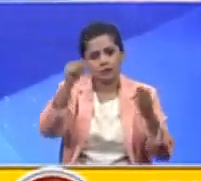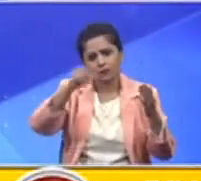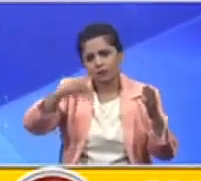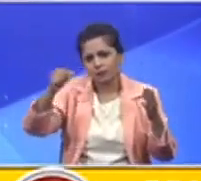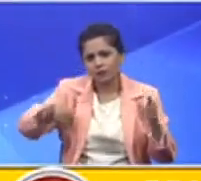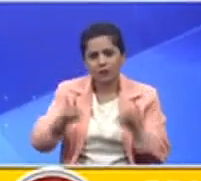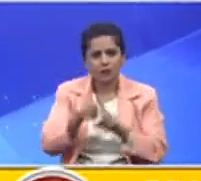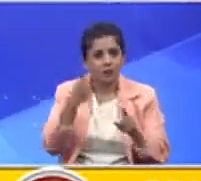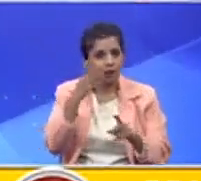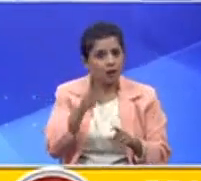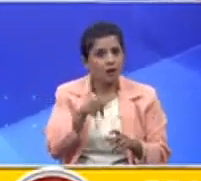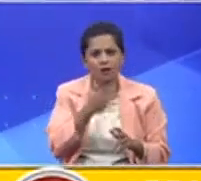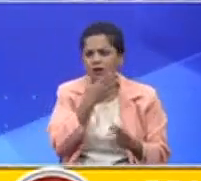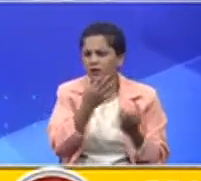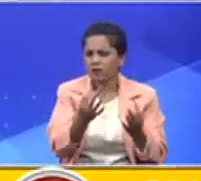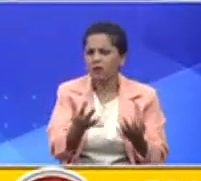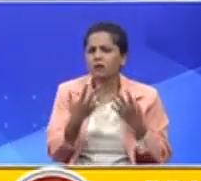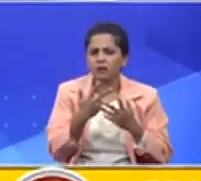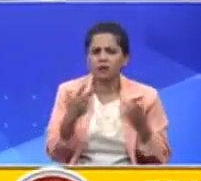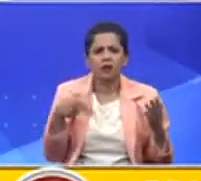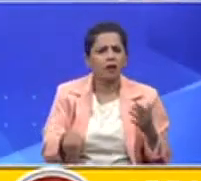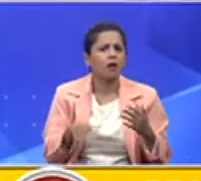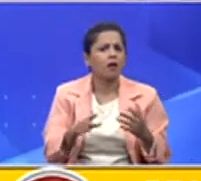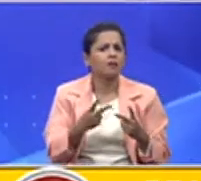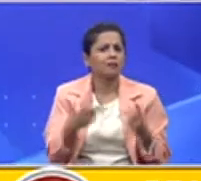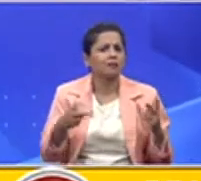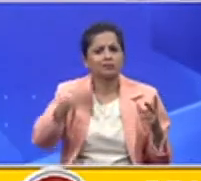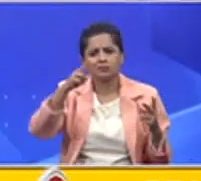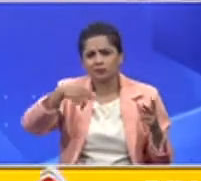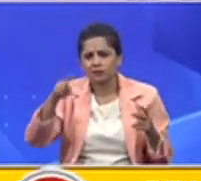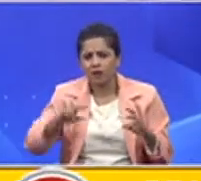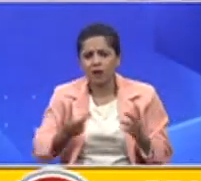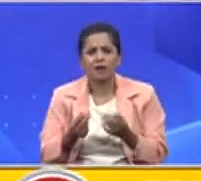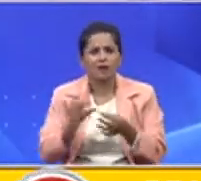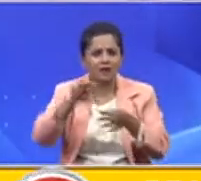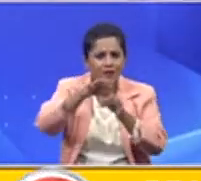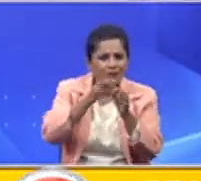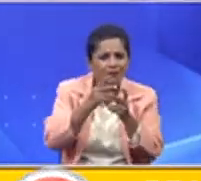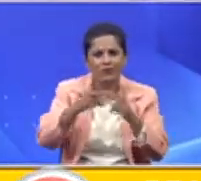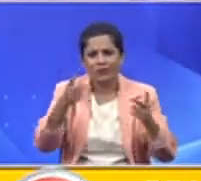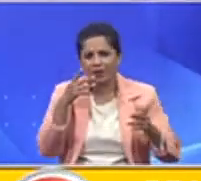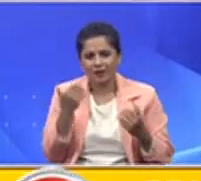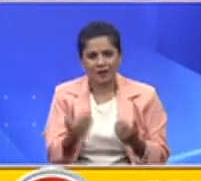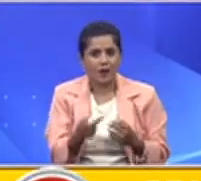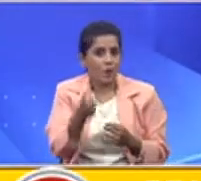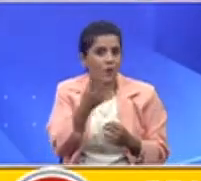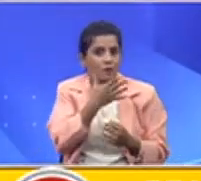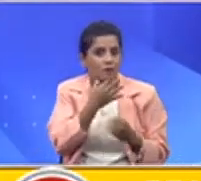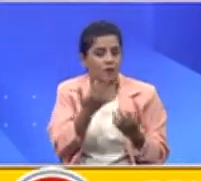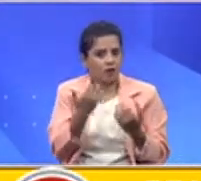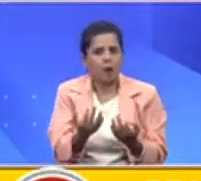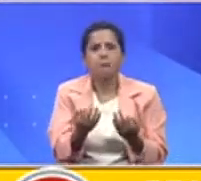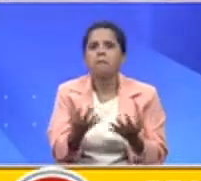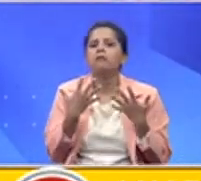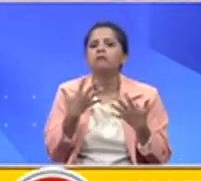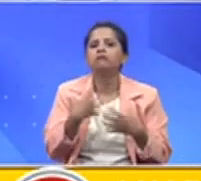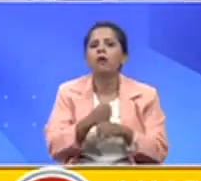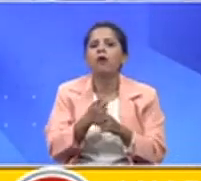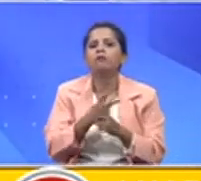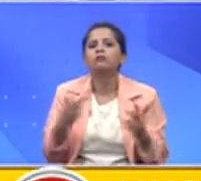से बेहद ही सुन्दर सुन्दर कलाकृतिया और स्मृत चिन बना रही है,